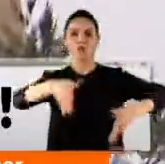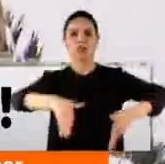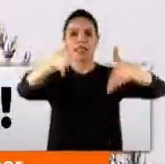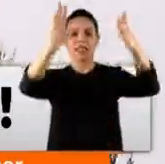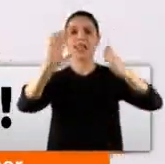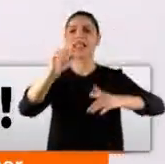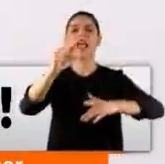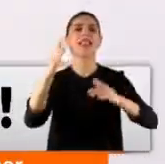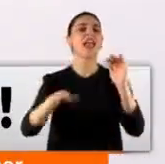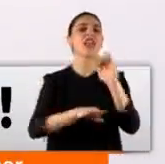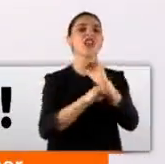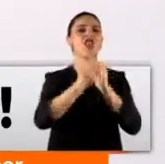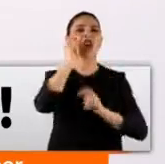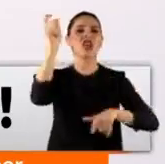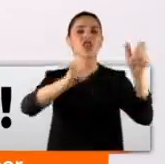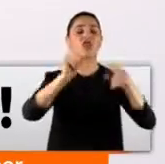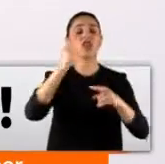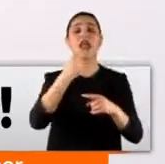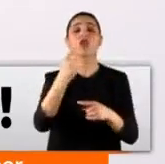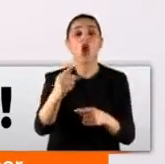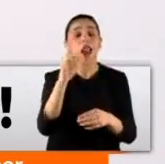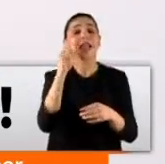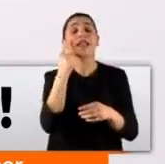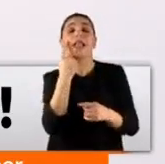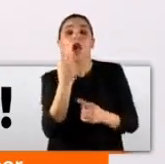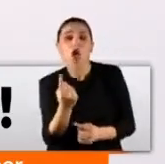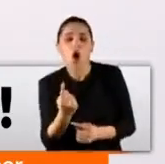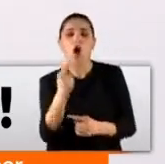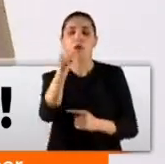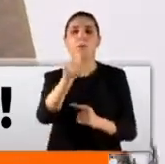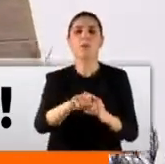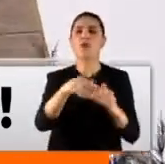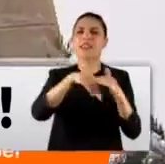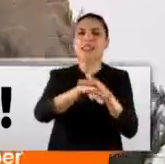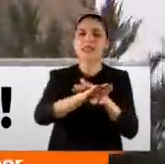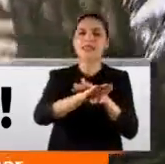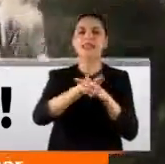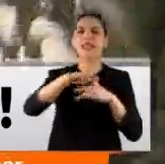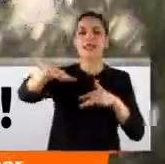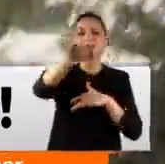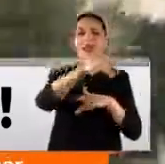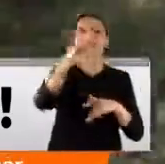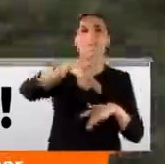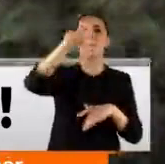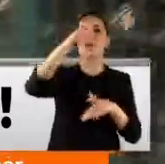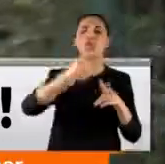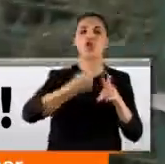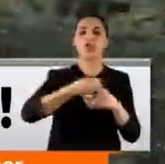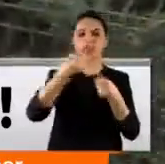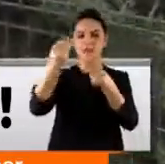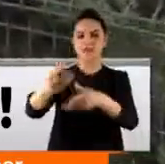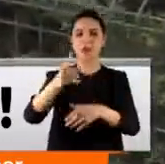Site sakinlerinin söylediğine göre sığınaklar günlük kiraya veriliyor yönetim tarafından. Sadece bununla da